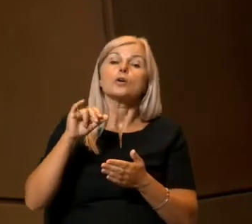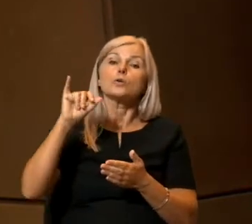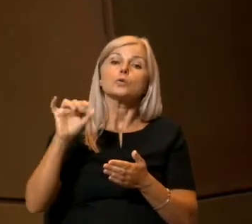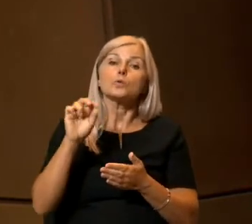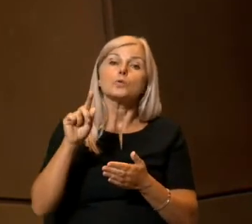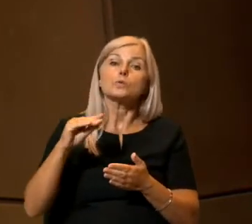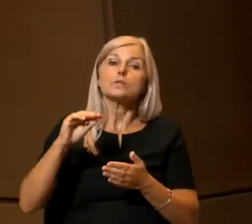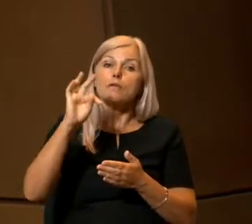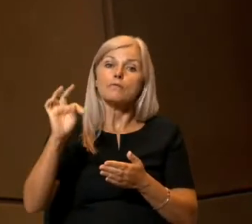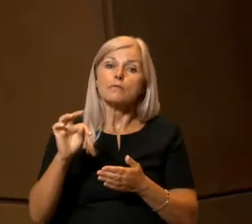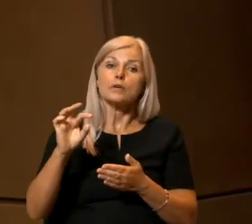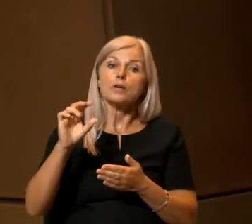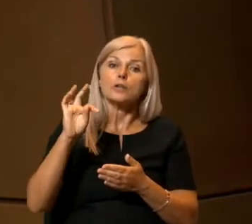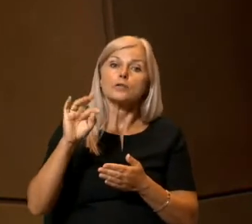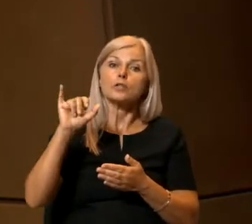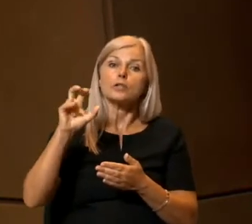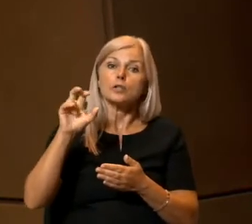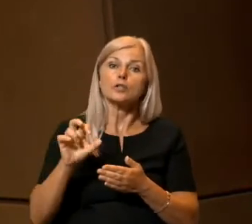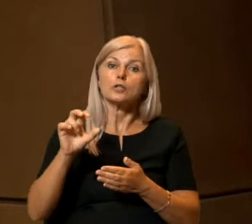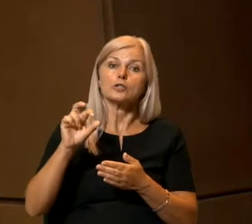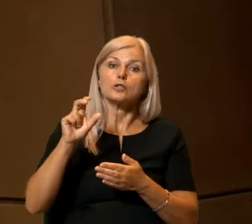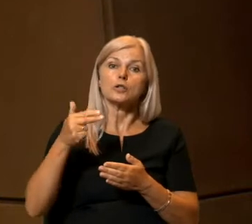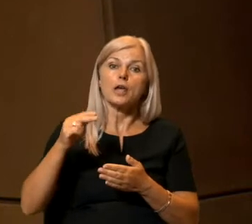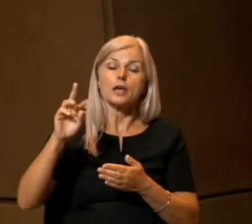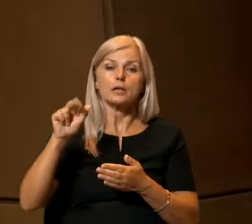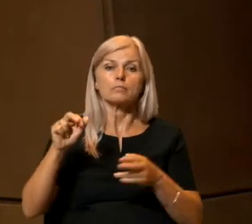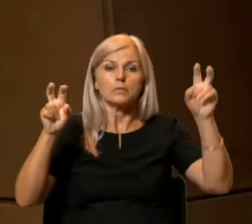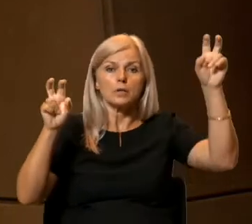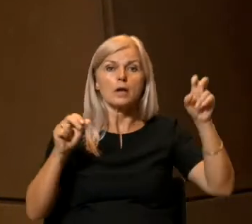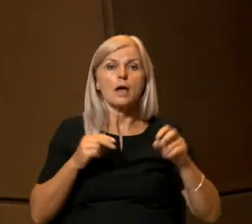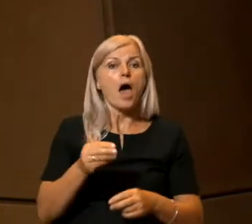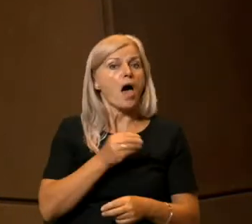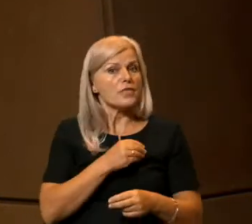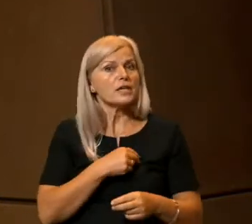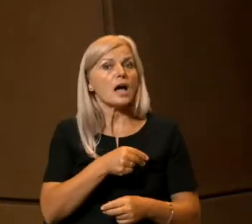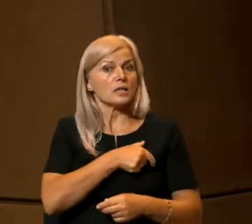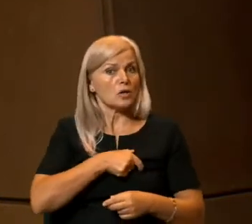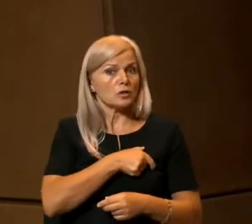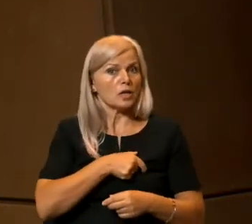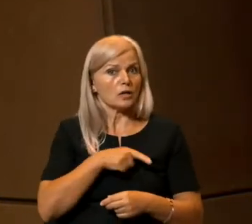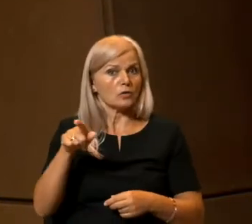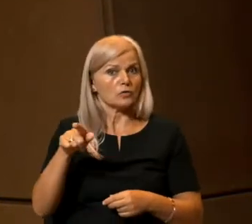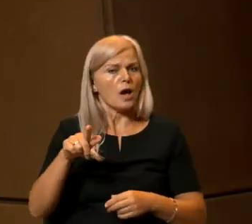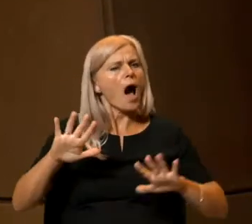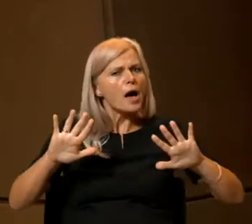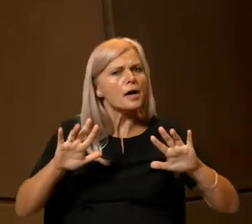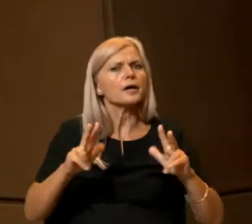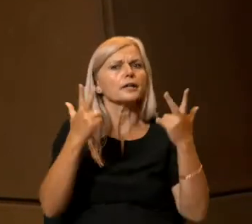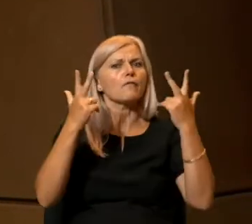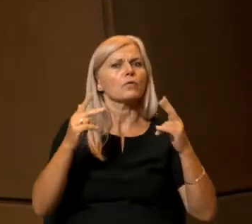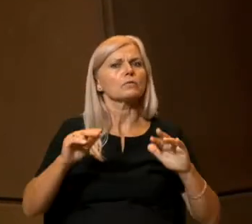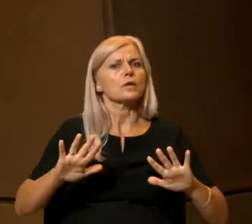swojej książce Etyka Solidarności, sens rewolucji widać dopiero po jej